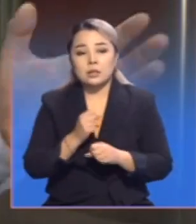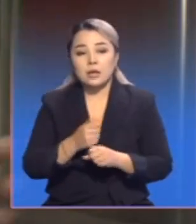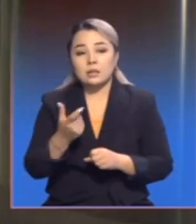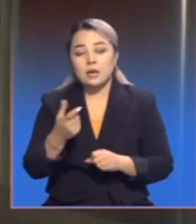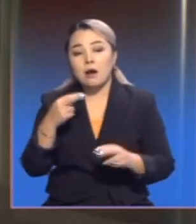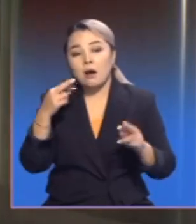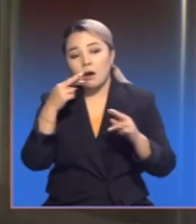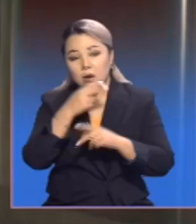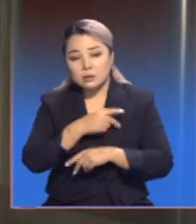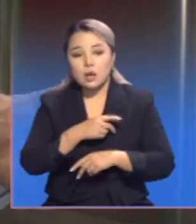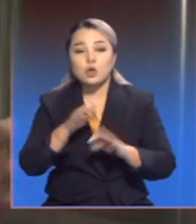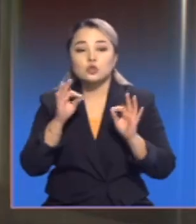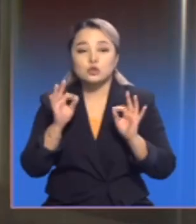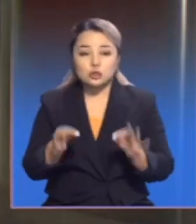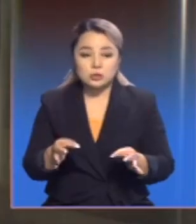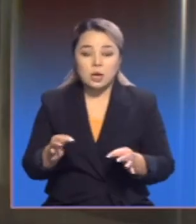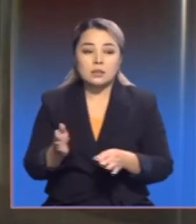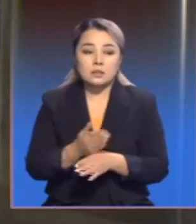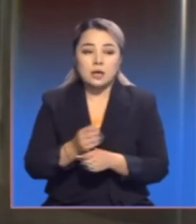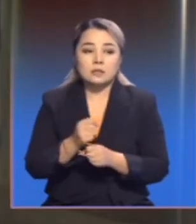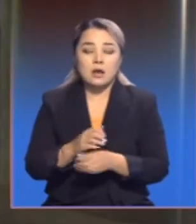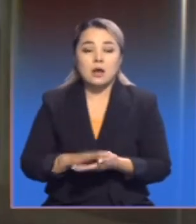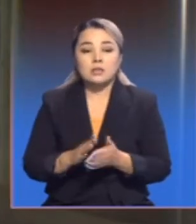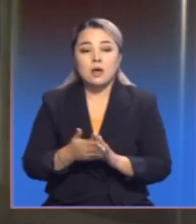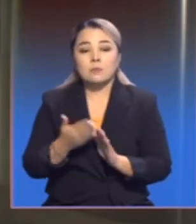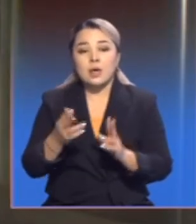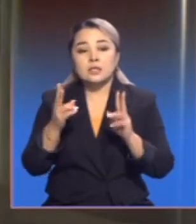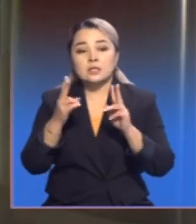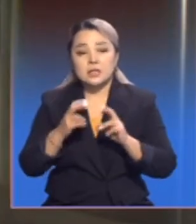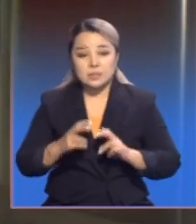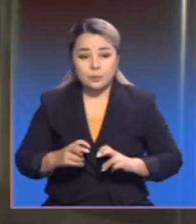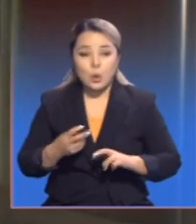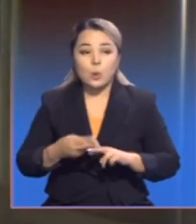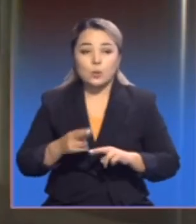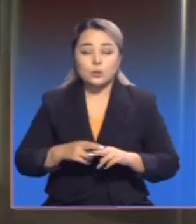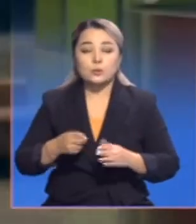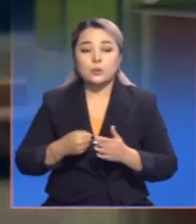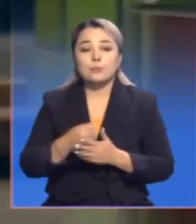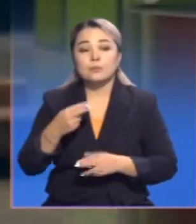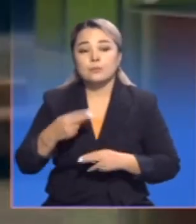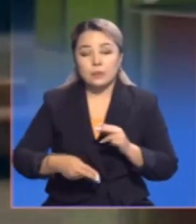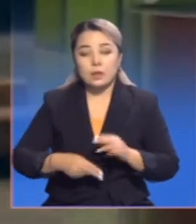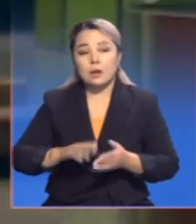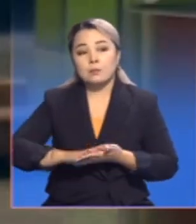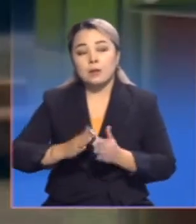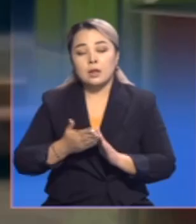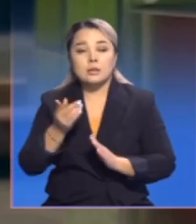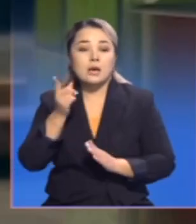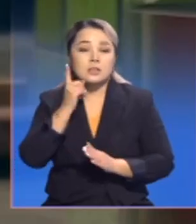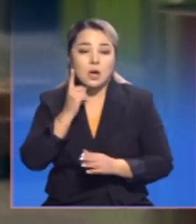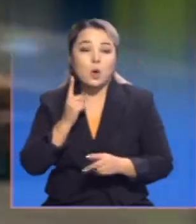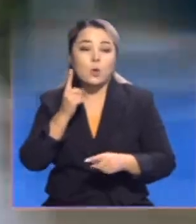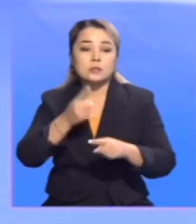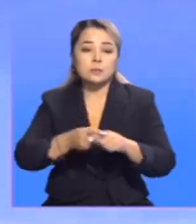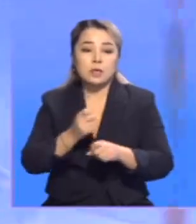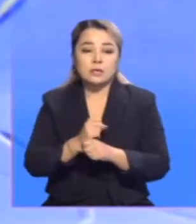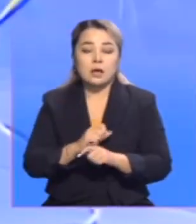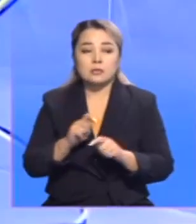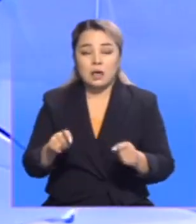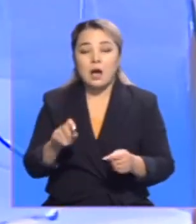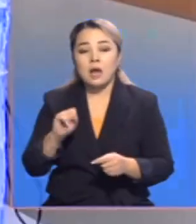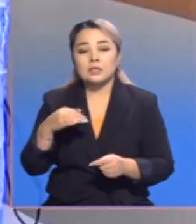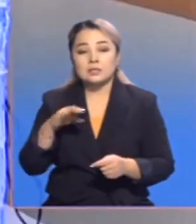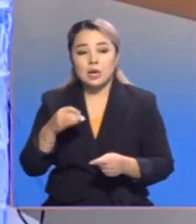жаңа қателерін және дұрыстарын бәрін, гипотезаларын бәрін тексеріп, соңында үлкен мобилді қосымша жасап шығарды.